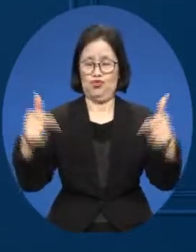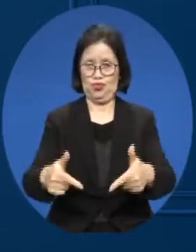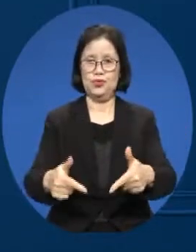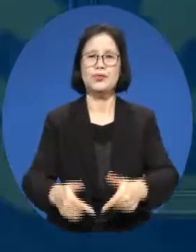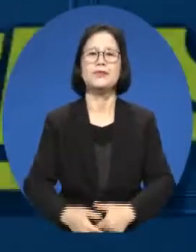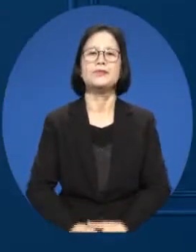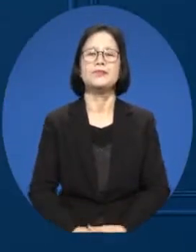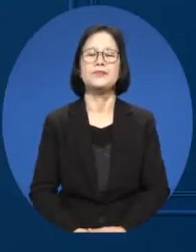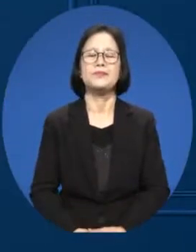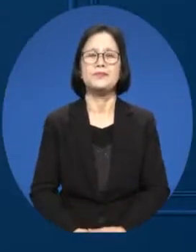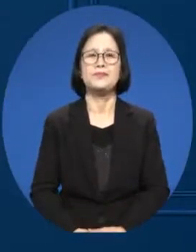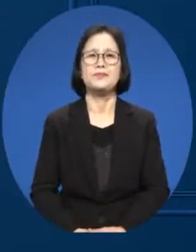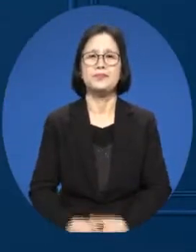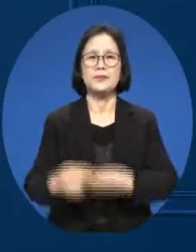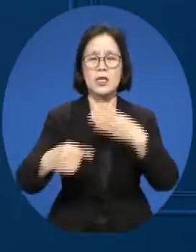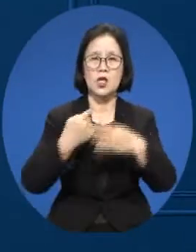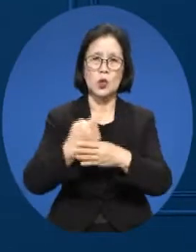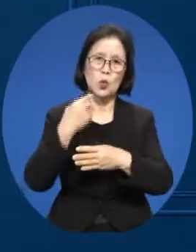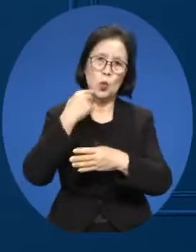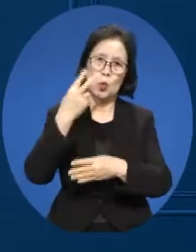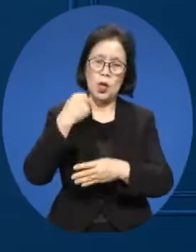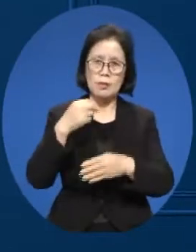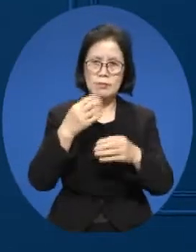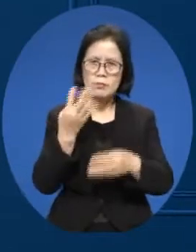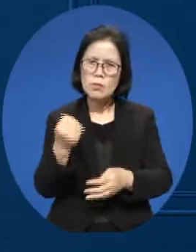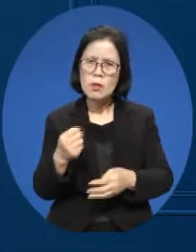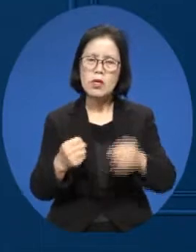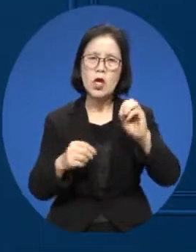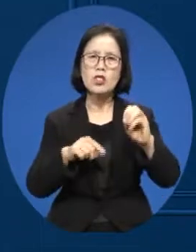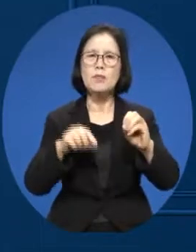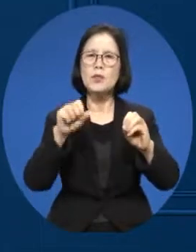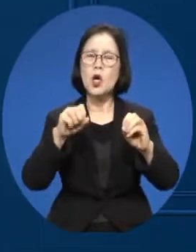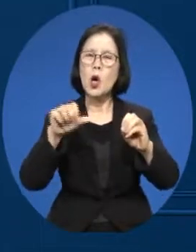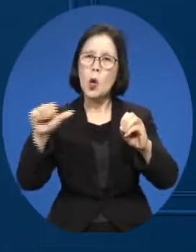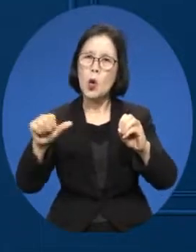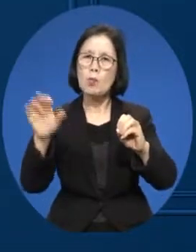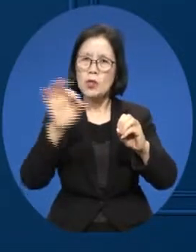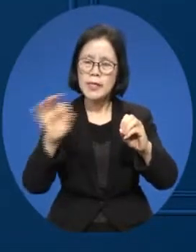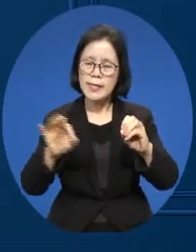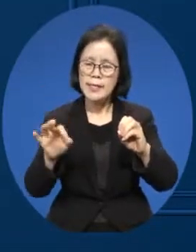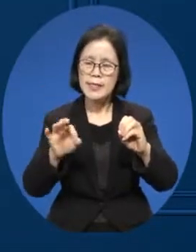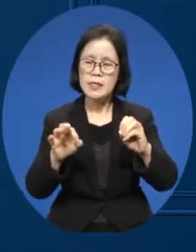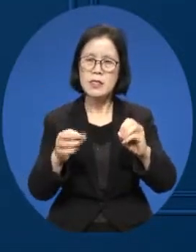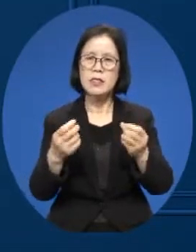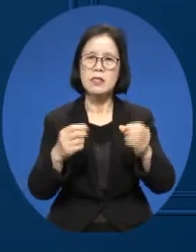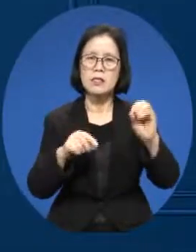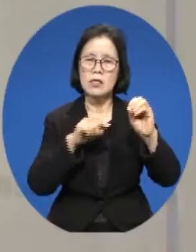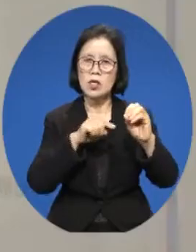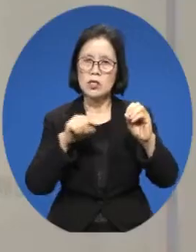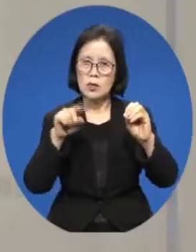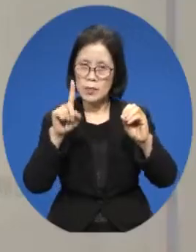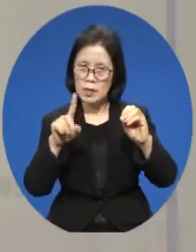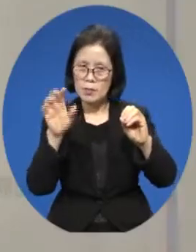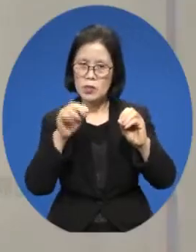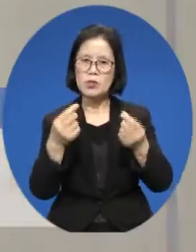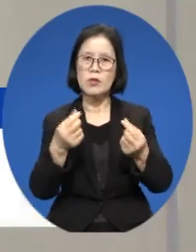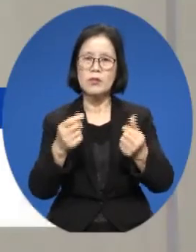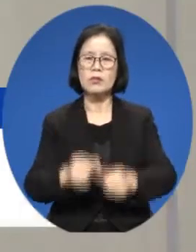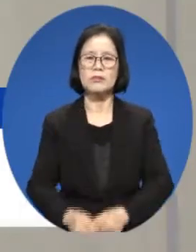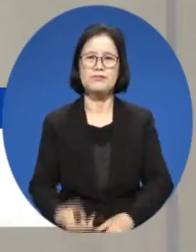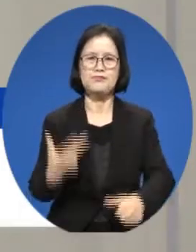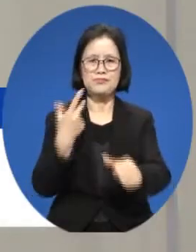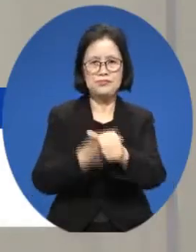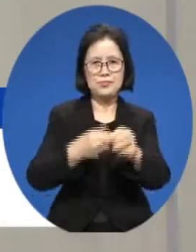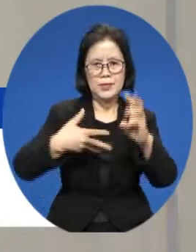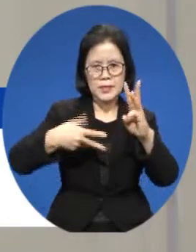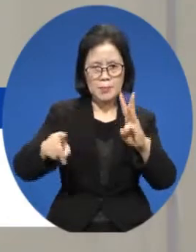나타났습니다. 계절 독감의 치명률 0.05%에서 0.1%와 비슷한 수치입니다. 예방접종을